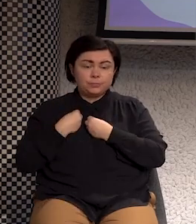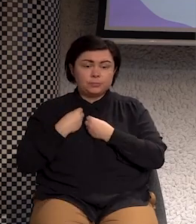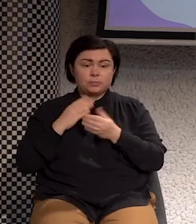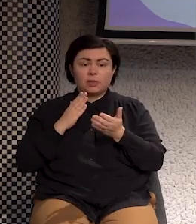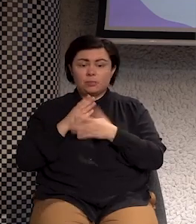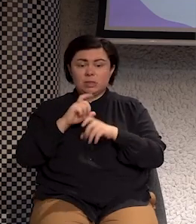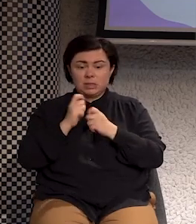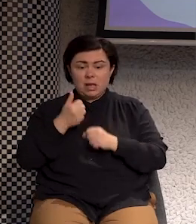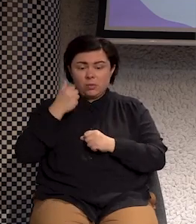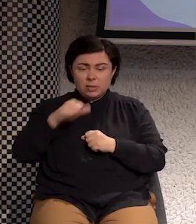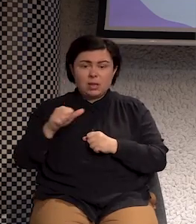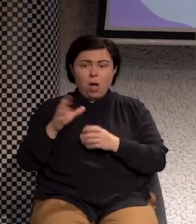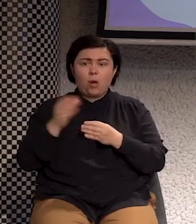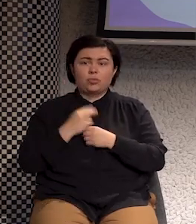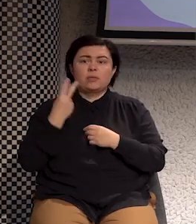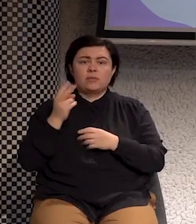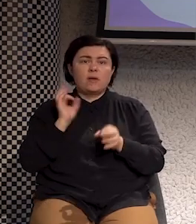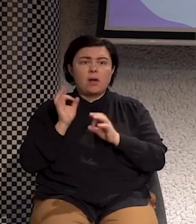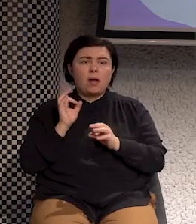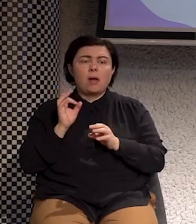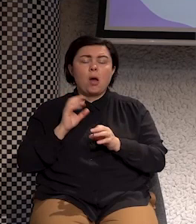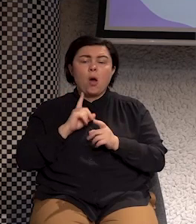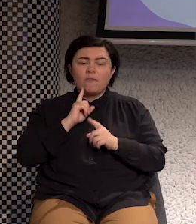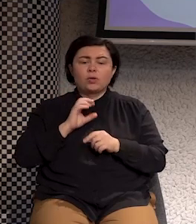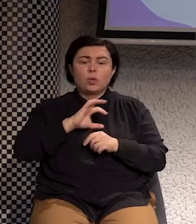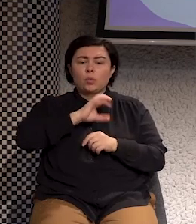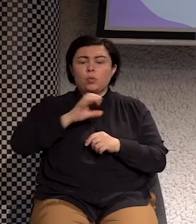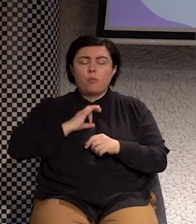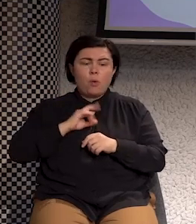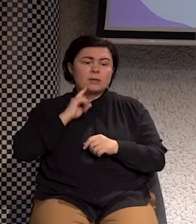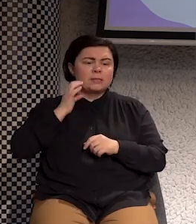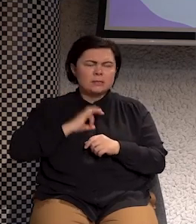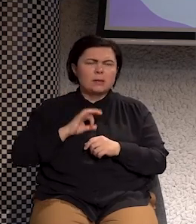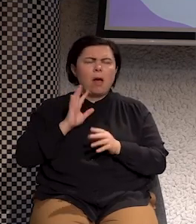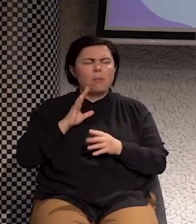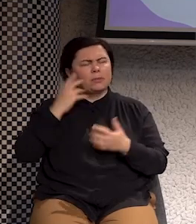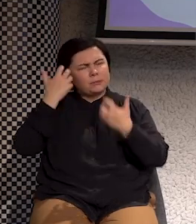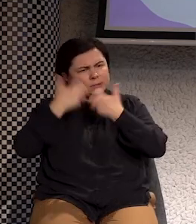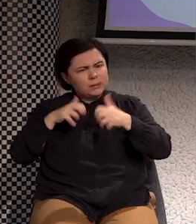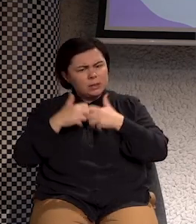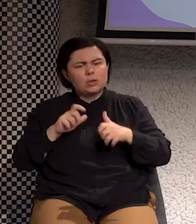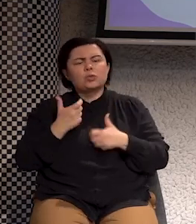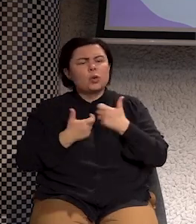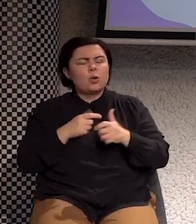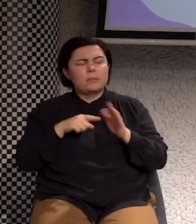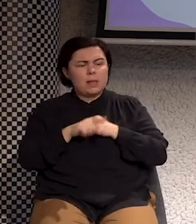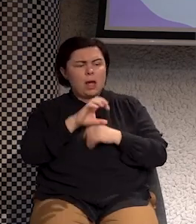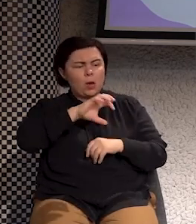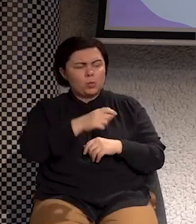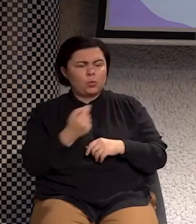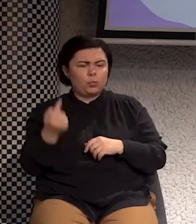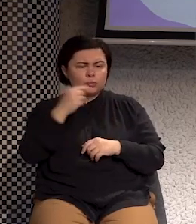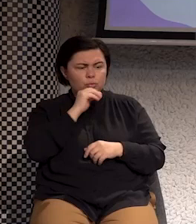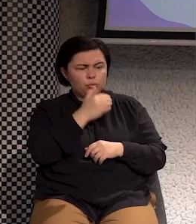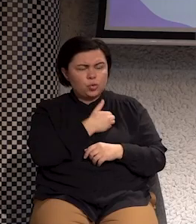jednego tygodnia dostałem dwie takie informacje o grupach właściwie moich synów i sobie ponownie myślałem o tym, co im to robi jako grupie, w której przychodzą